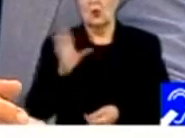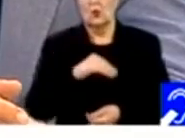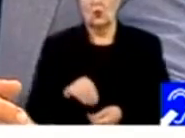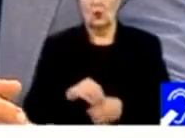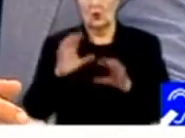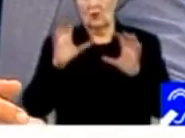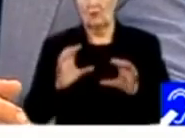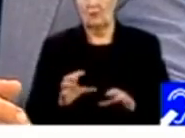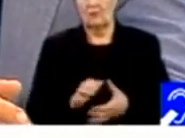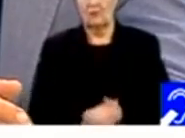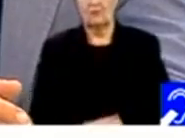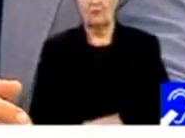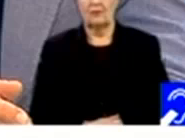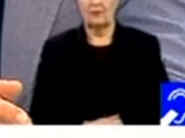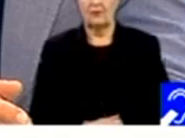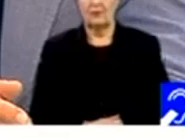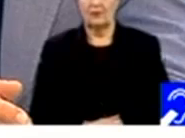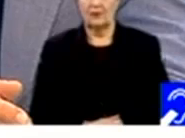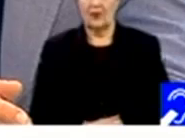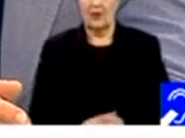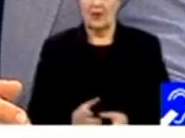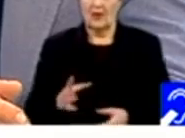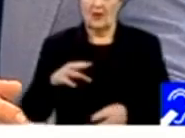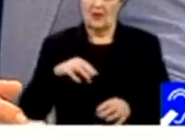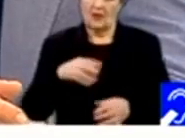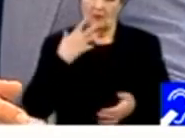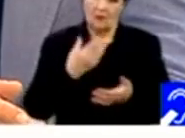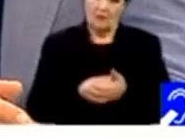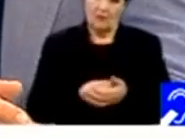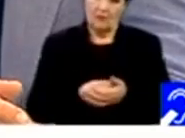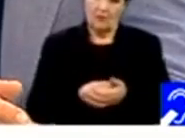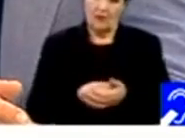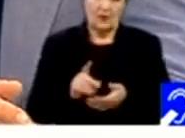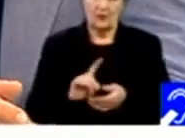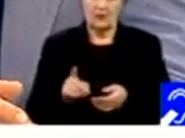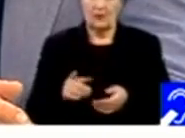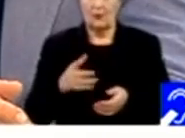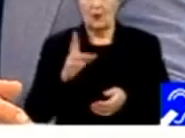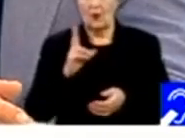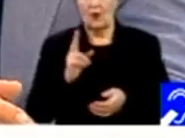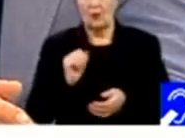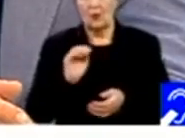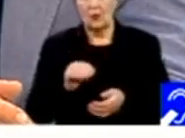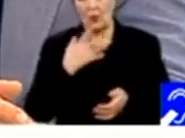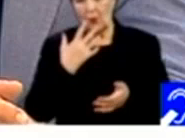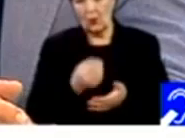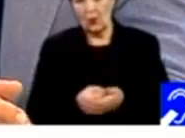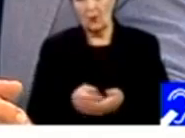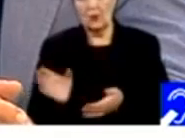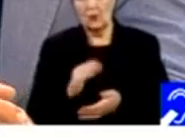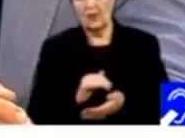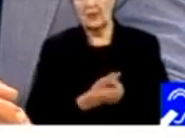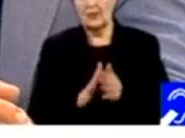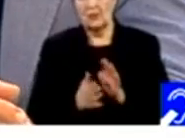Atât. Deci într-o situație veți acționa pe cont propriu, în altă situație voi acționa în toate legale.